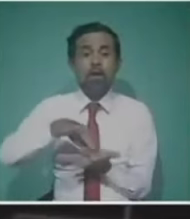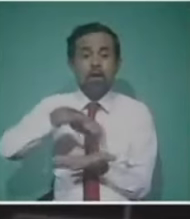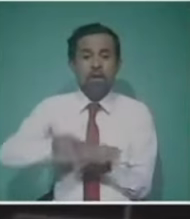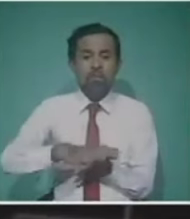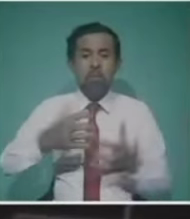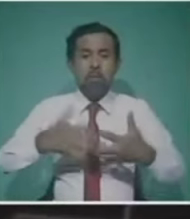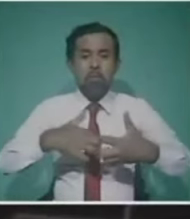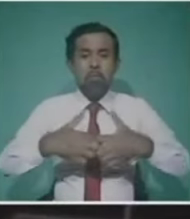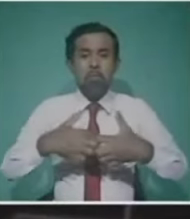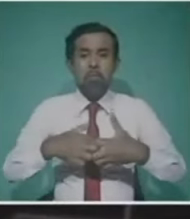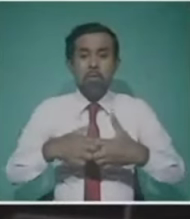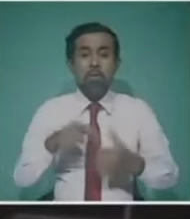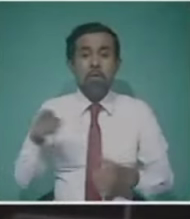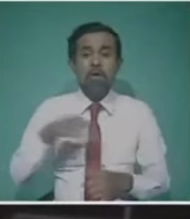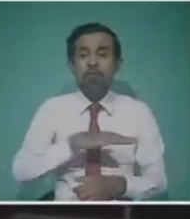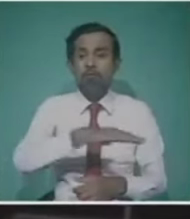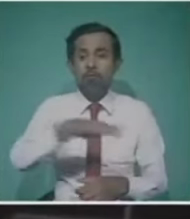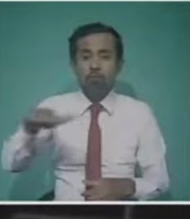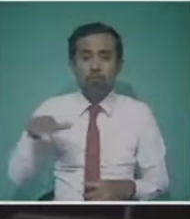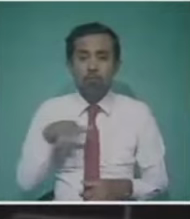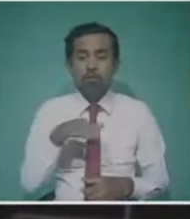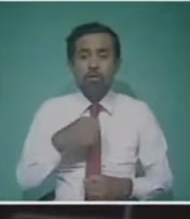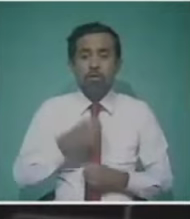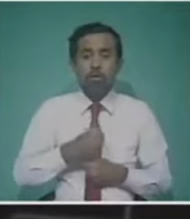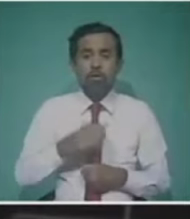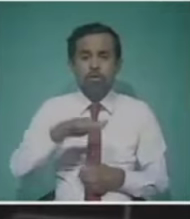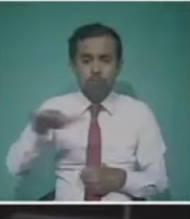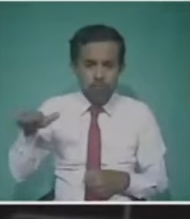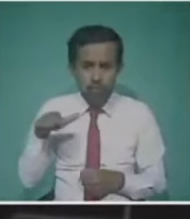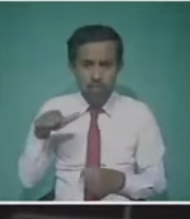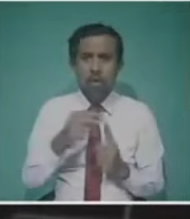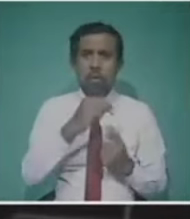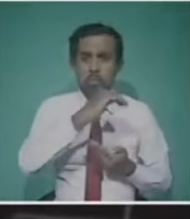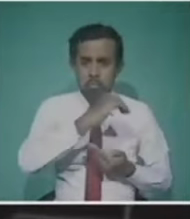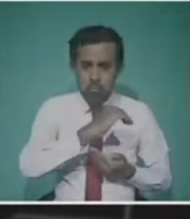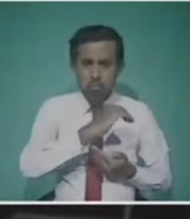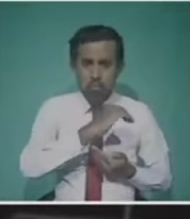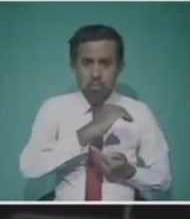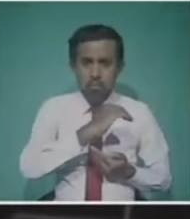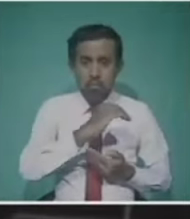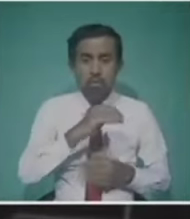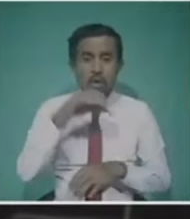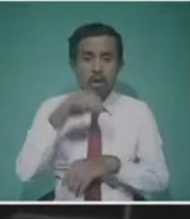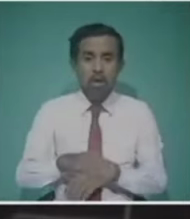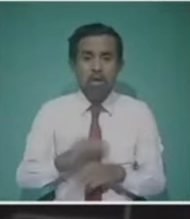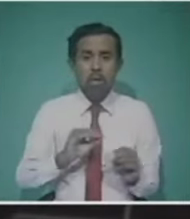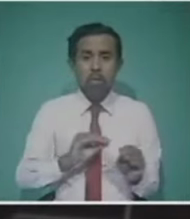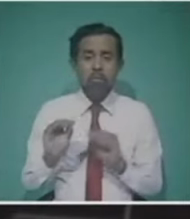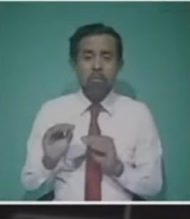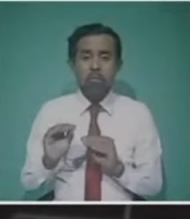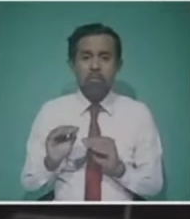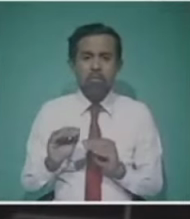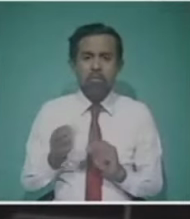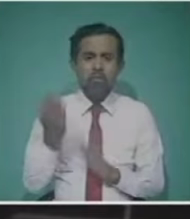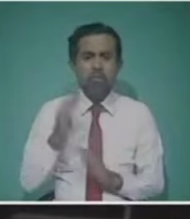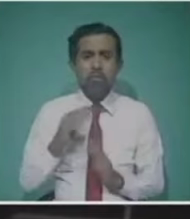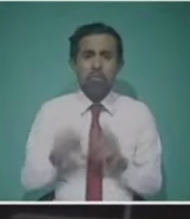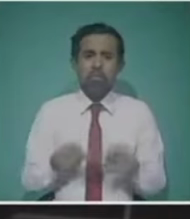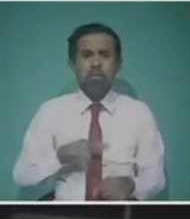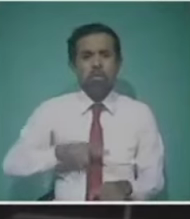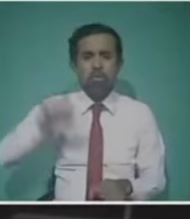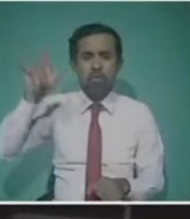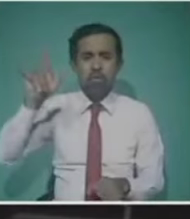அந்த காணியை, இது அரச காணியா தனியார் காணியா, உங்களுக்கு தெரியும், யுத்தத்துக்கு பின்னர் வெளிநாடுகளுக்கு சென்றார்கள். அதுபோன்று 50 ஏக்கருக்கு மேலே